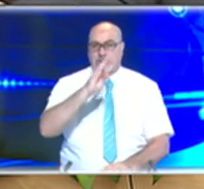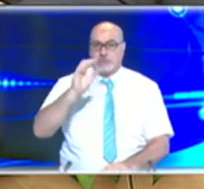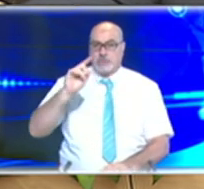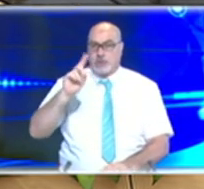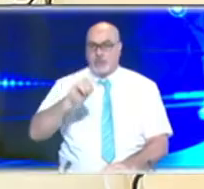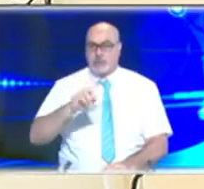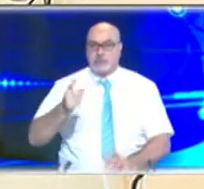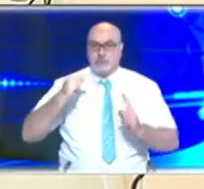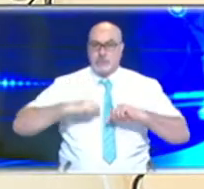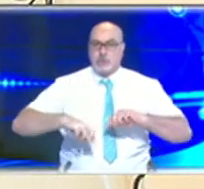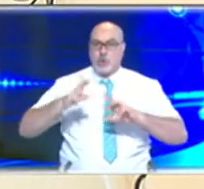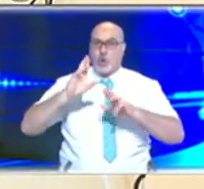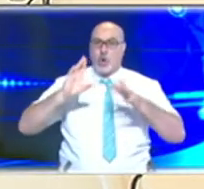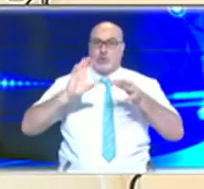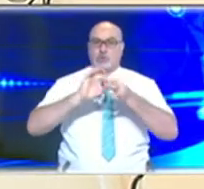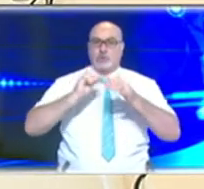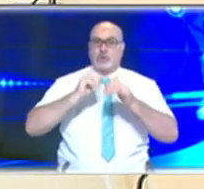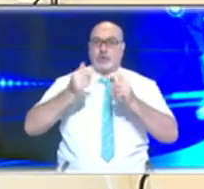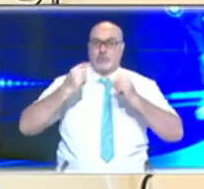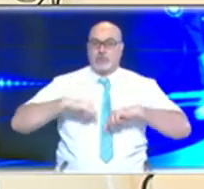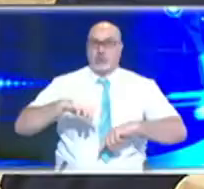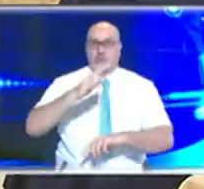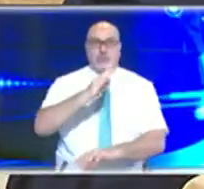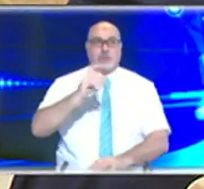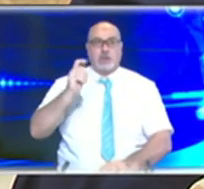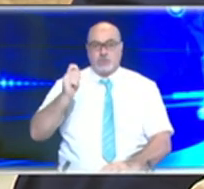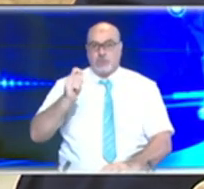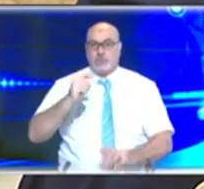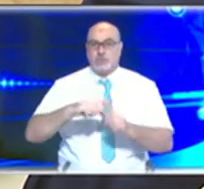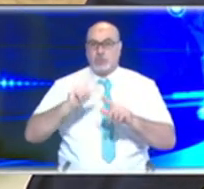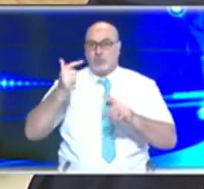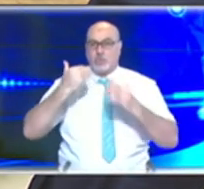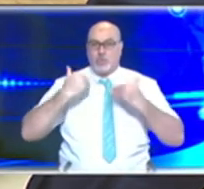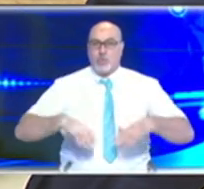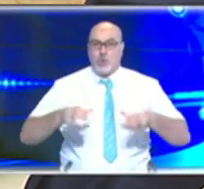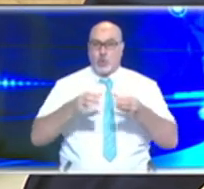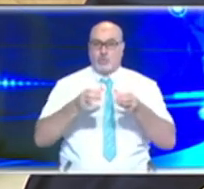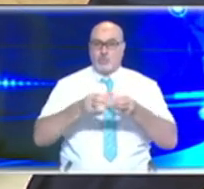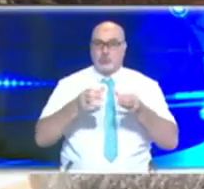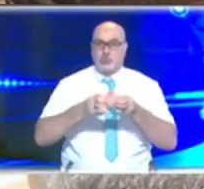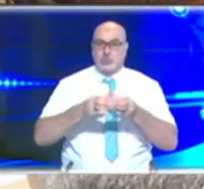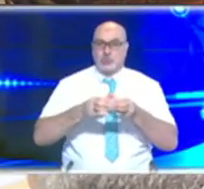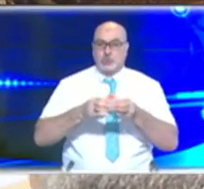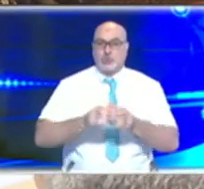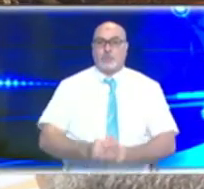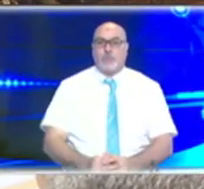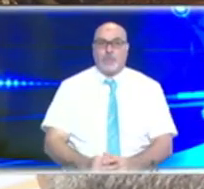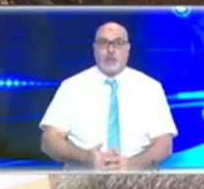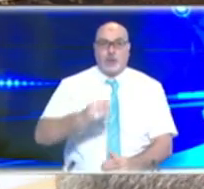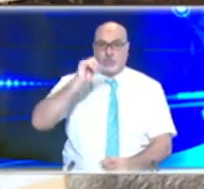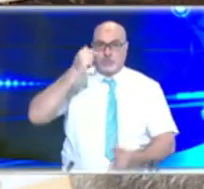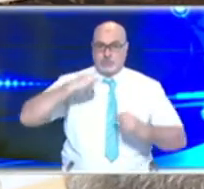زغماتي ووزيرة العلاقات مع البرلمان بسمة عزوار وأعضاء لجنة الخبراء. الوزير الأول